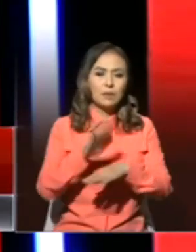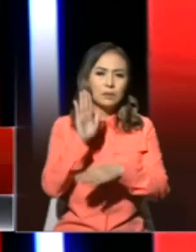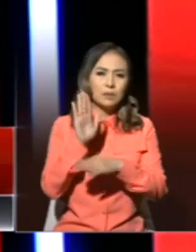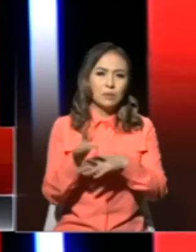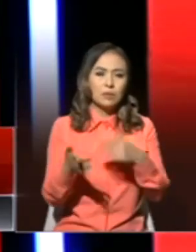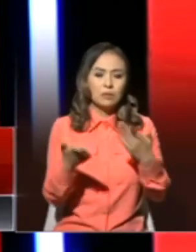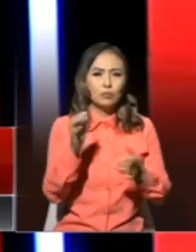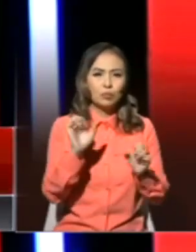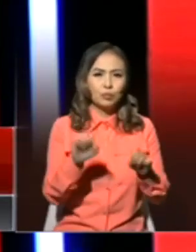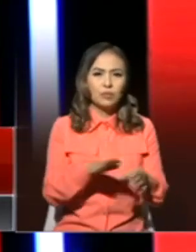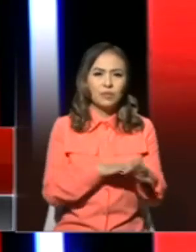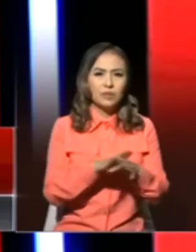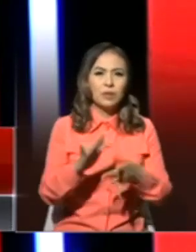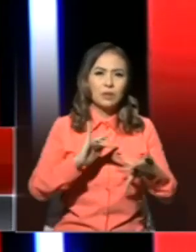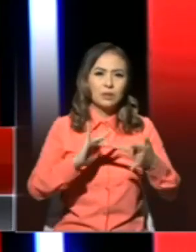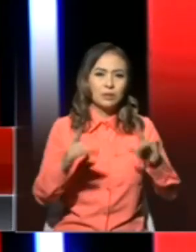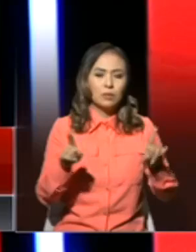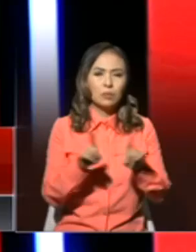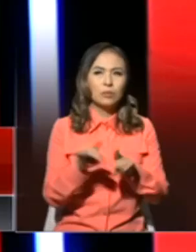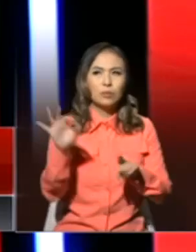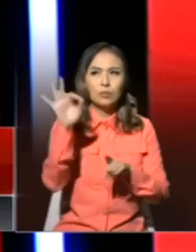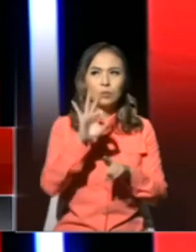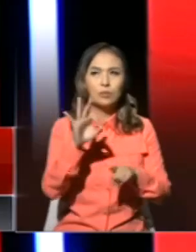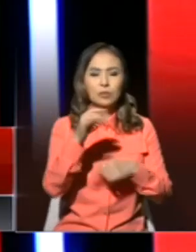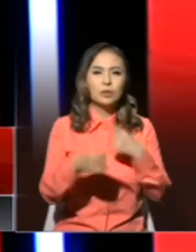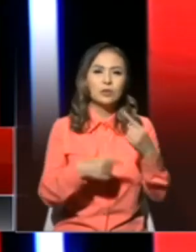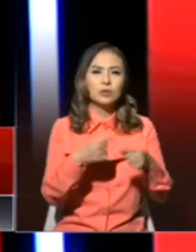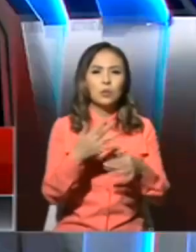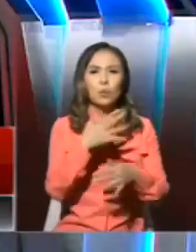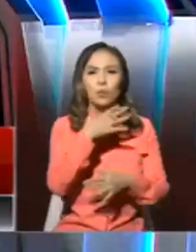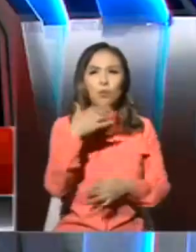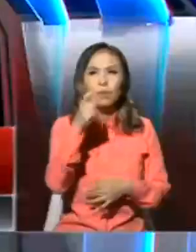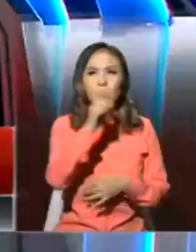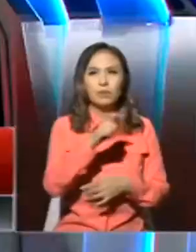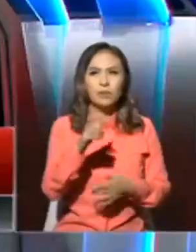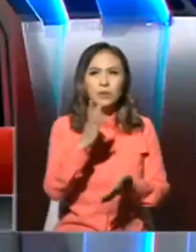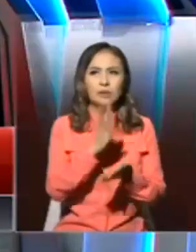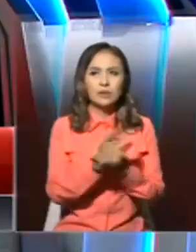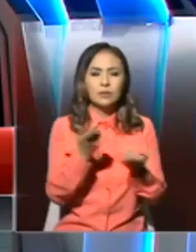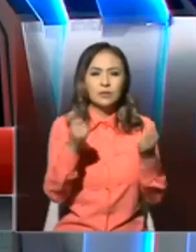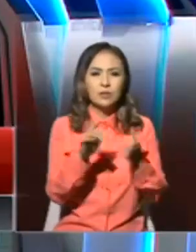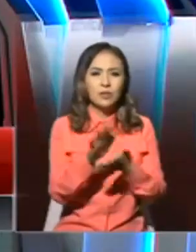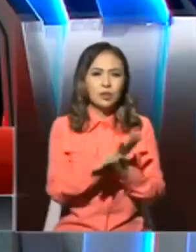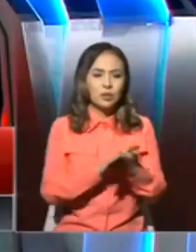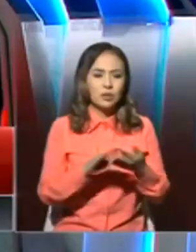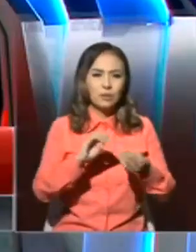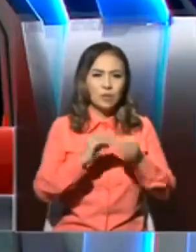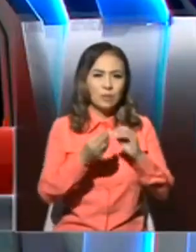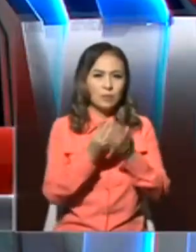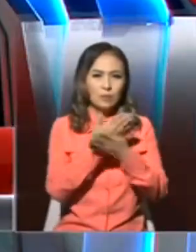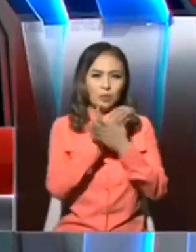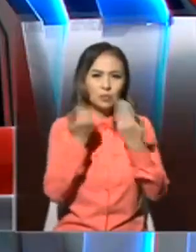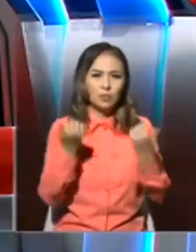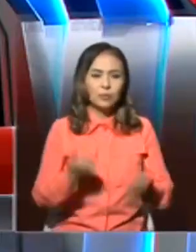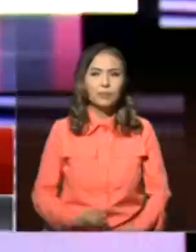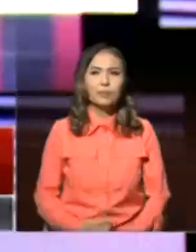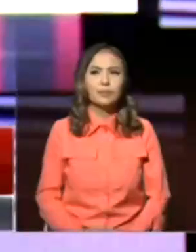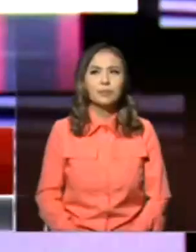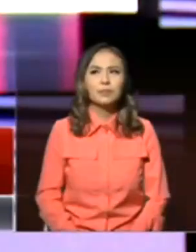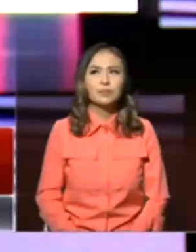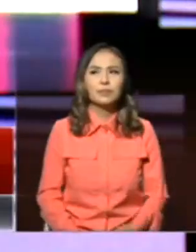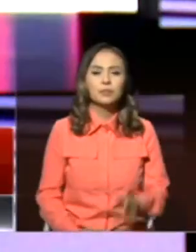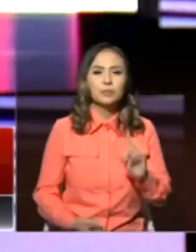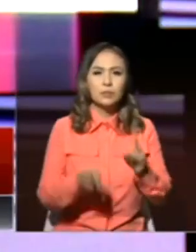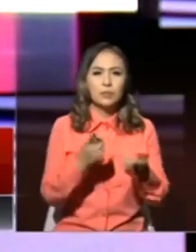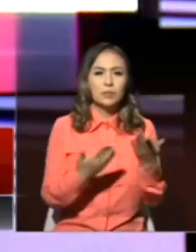жоқ. Әрине, интернет жайында да мен айтайын, оны қаншама ел бұғаттап жүр. Ешқандай проблема емес бұл біз үшін. Біз оны шын